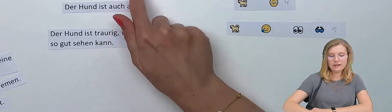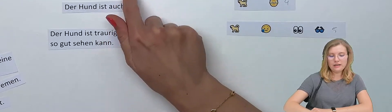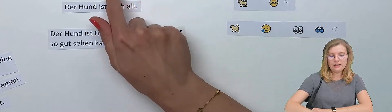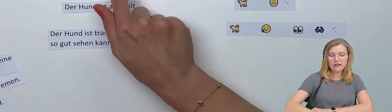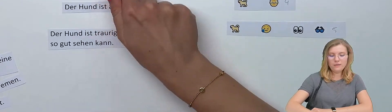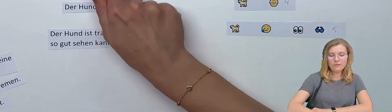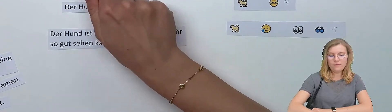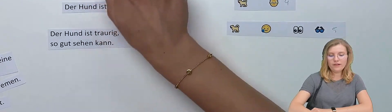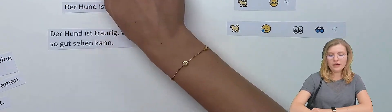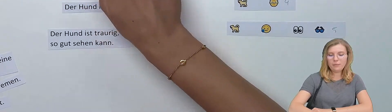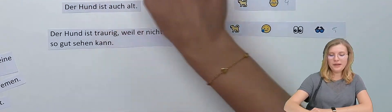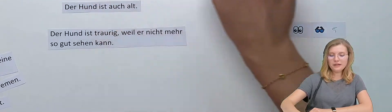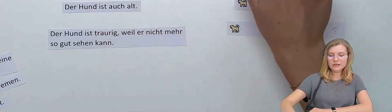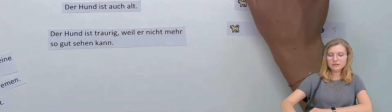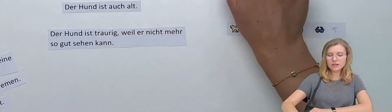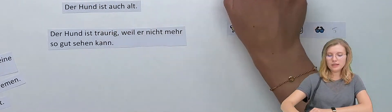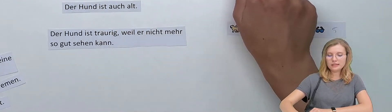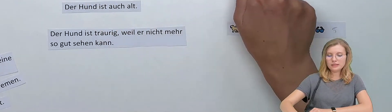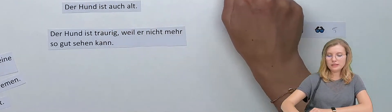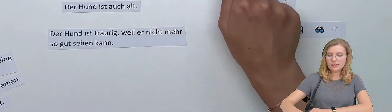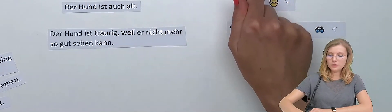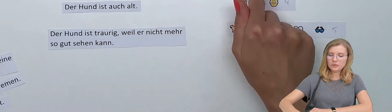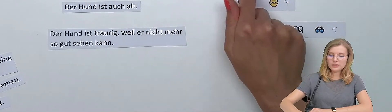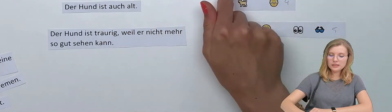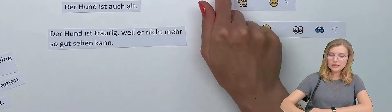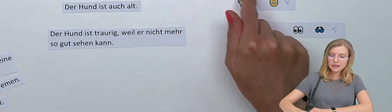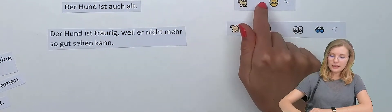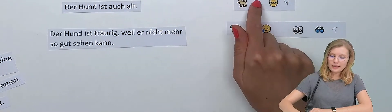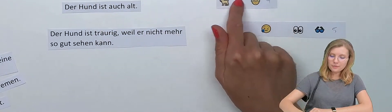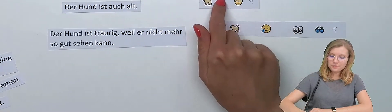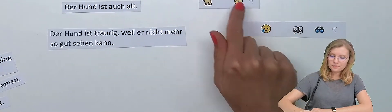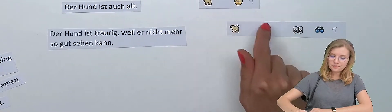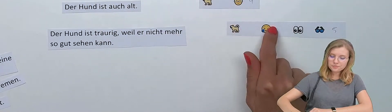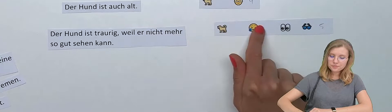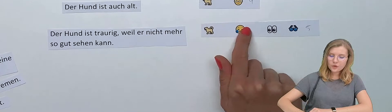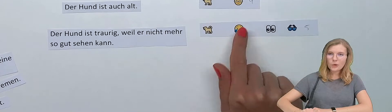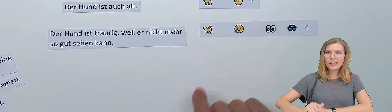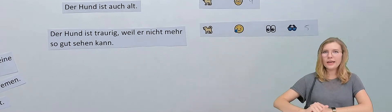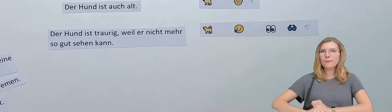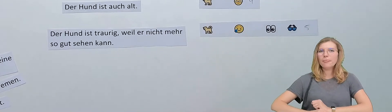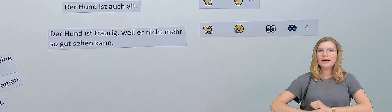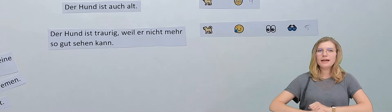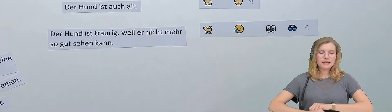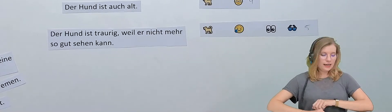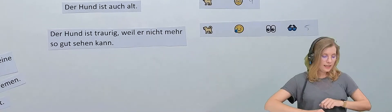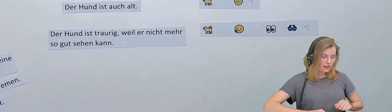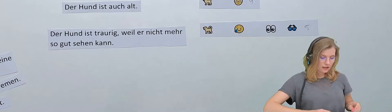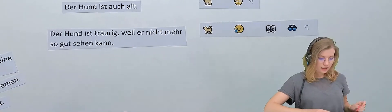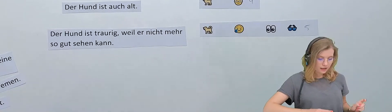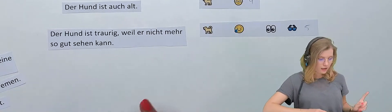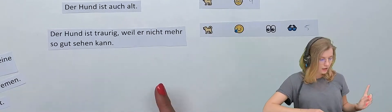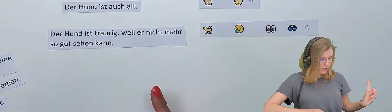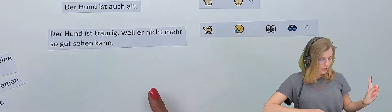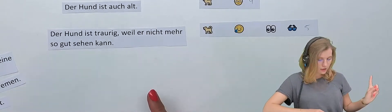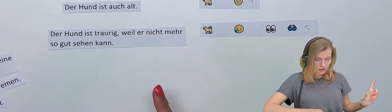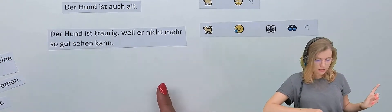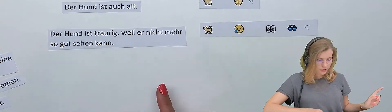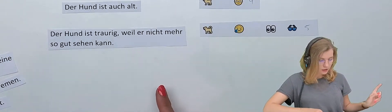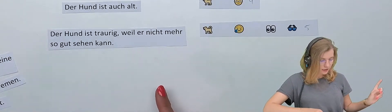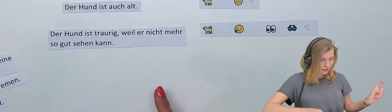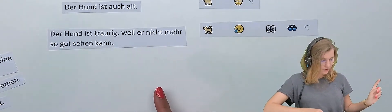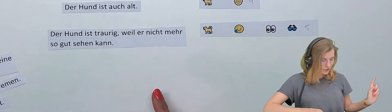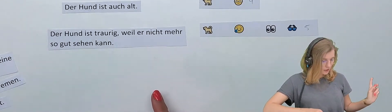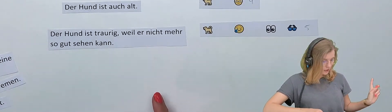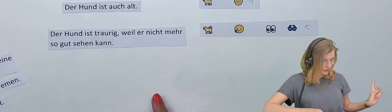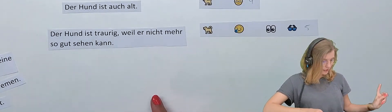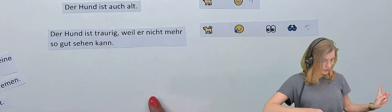halt, weil er blind ist, aber er ist ja nicht ganz blind. Okay. Dann der,